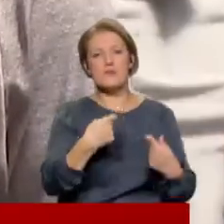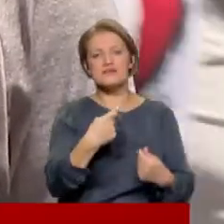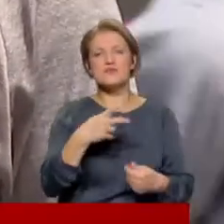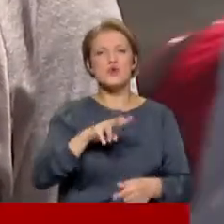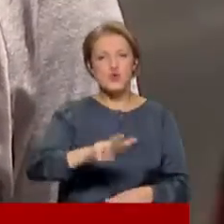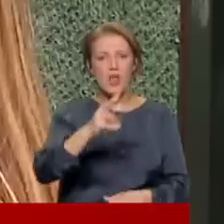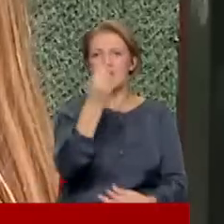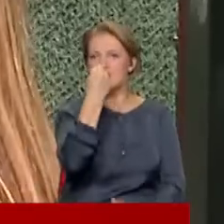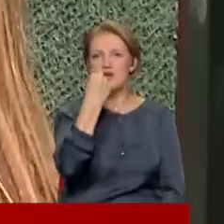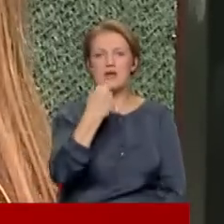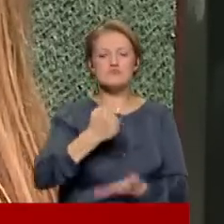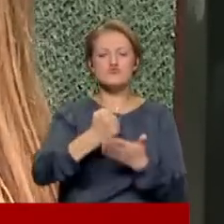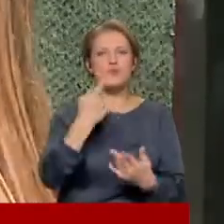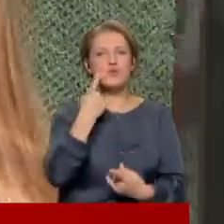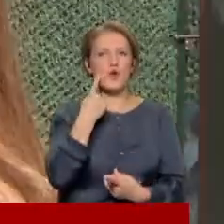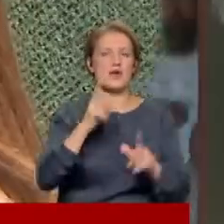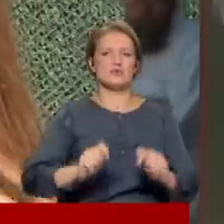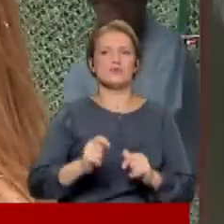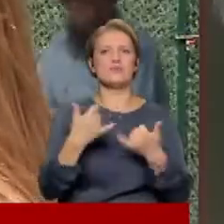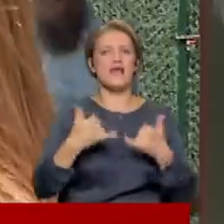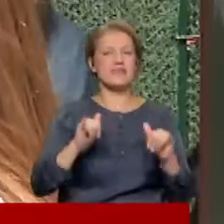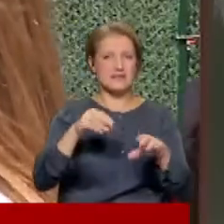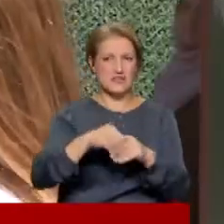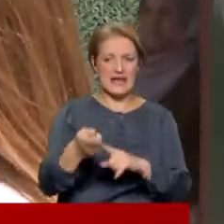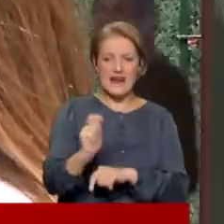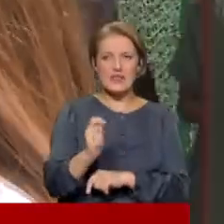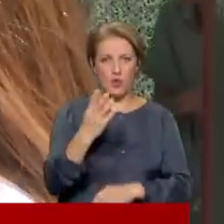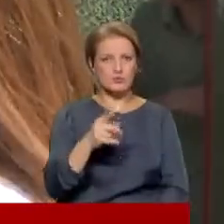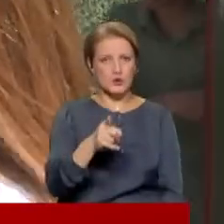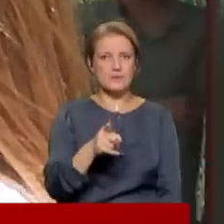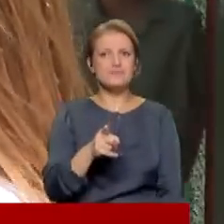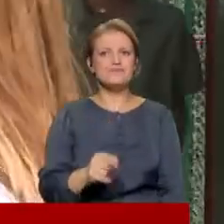paraların, yiyeceklerin? Bütçemize göre davranıyoruz. Tatil için kredi çektiğiniz oldu mu?